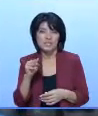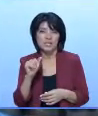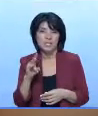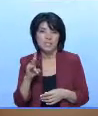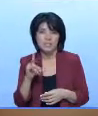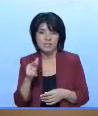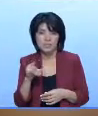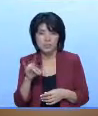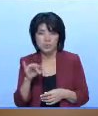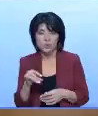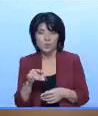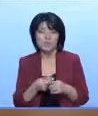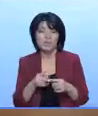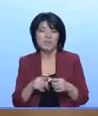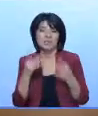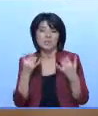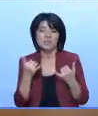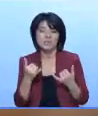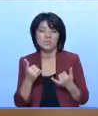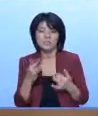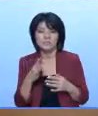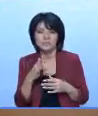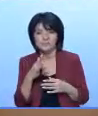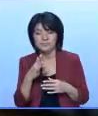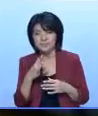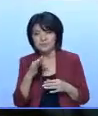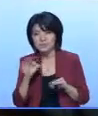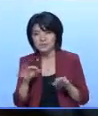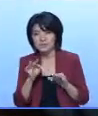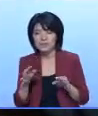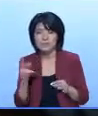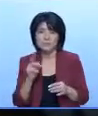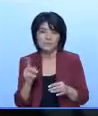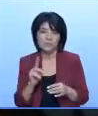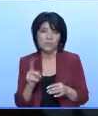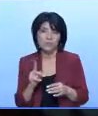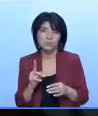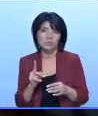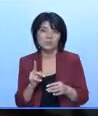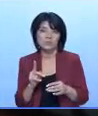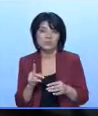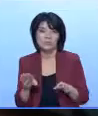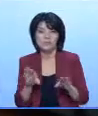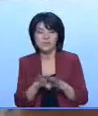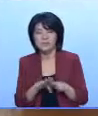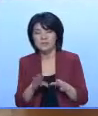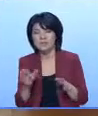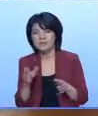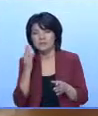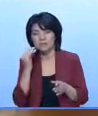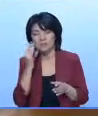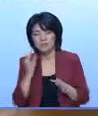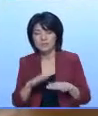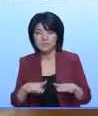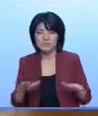бұқаралық спорт түріне айналдыру және де атадан балаға мирас болып келе жатқан төл спортымыздың дамуына үлес қосу. Жарысқа Нұр-Сұлтан, Алматы қалалары мен